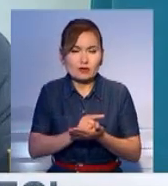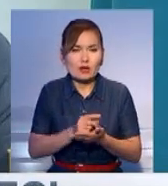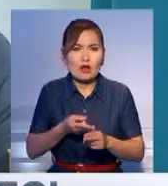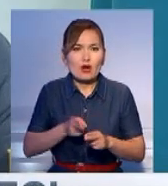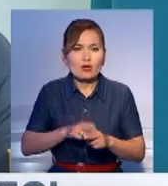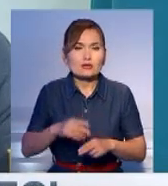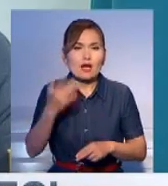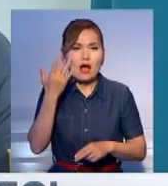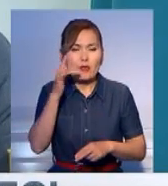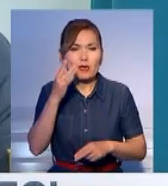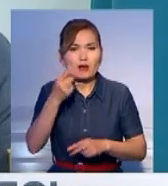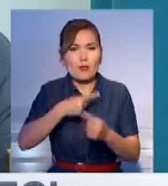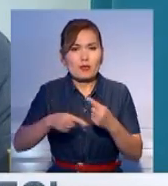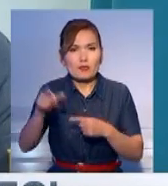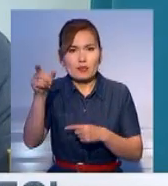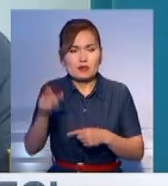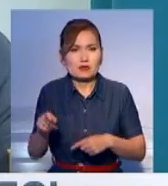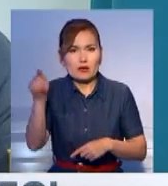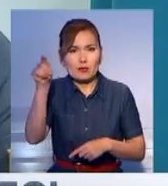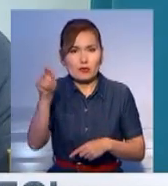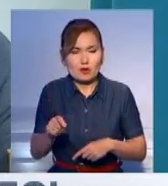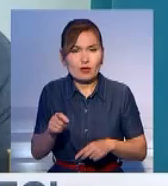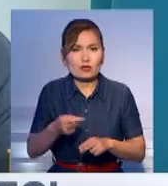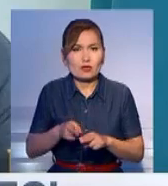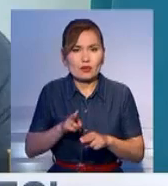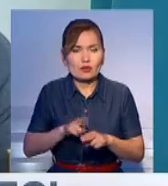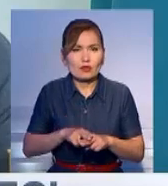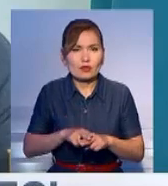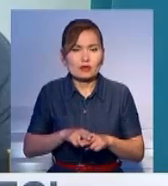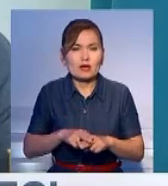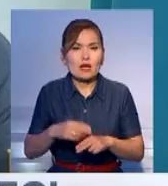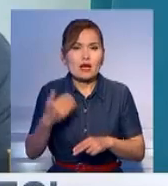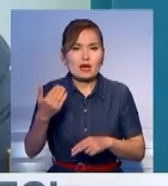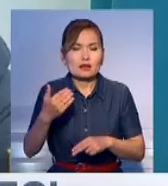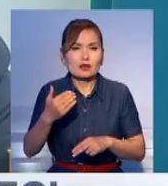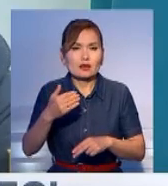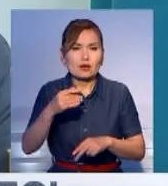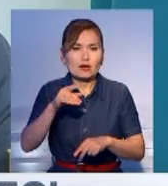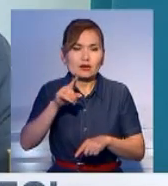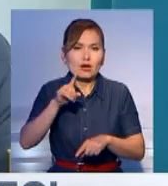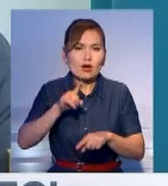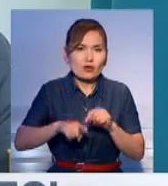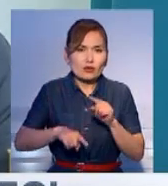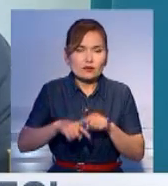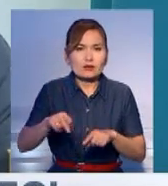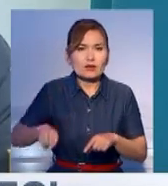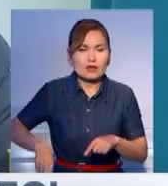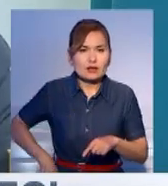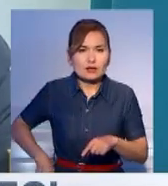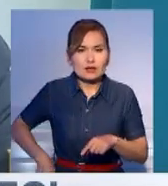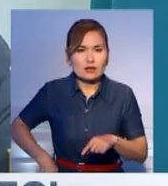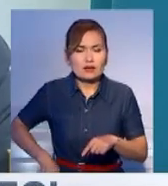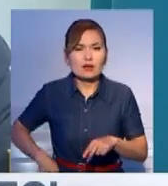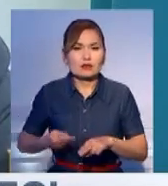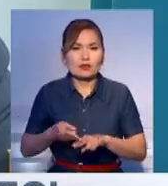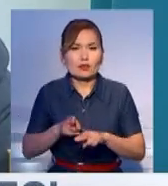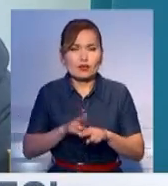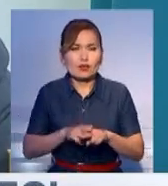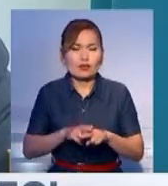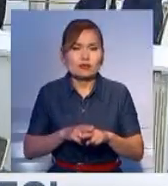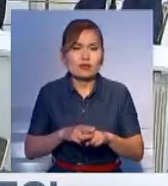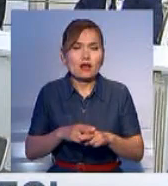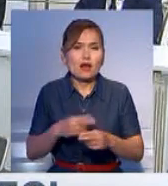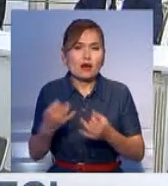из Америки. На шлагбауме сидит родственник директора. Кымсыңсыңы? Это